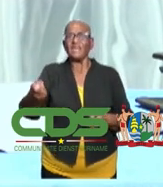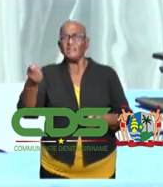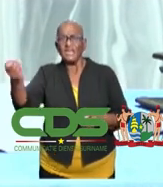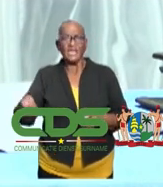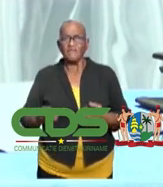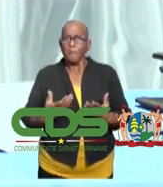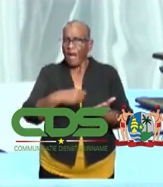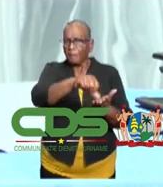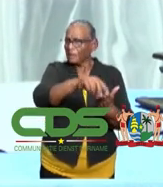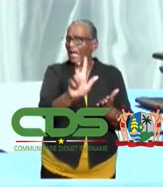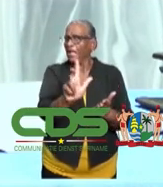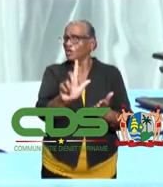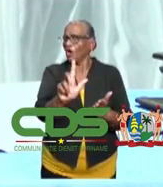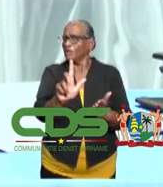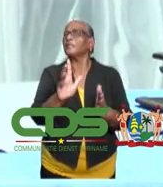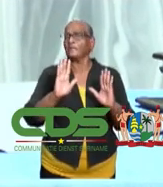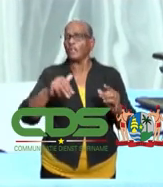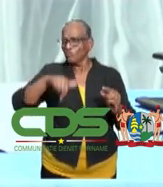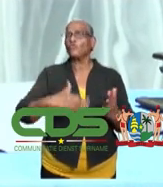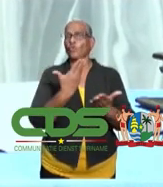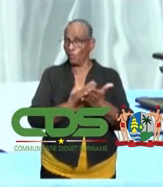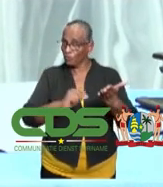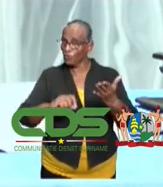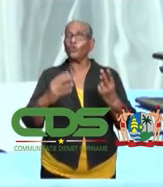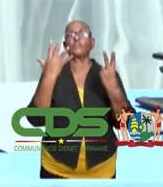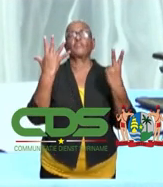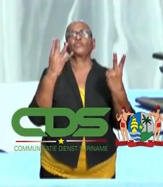goedgekeurd 25 miljoen SRD.